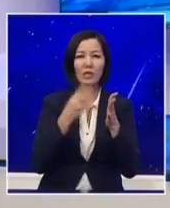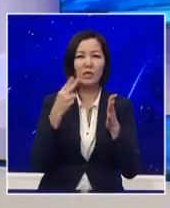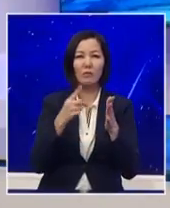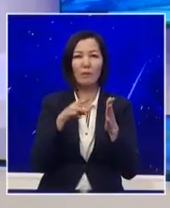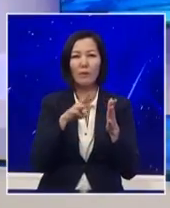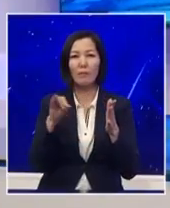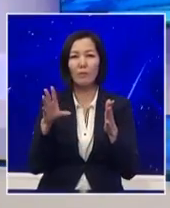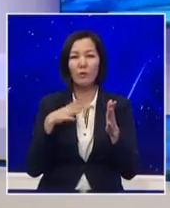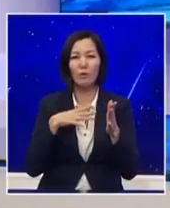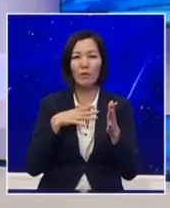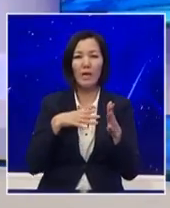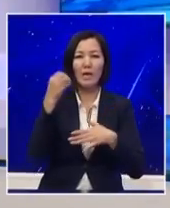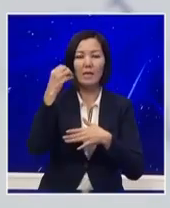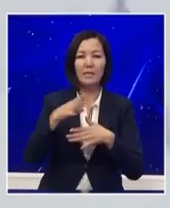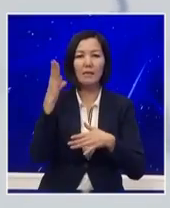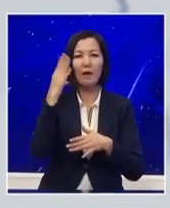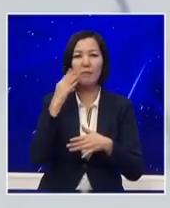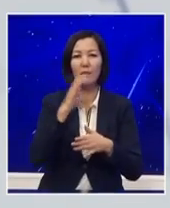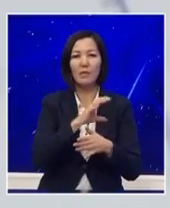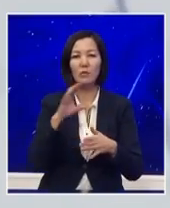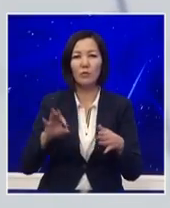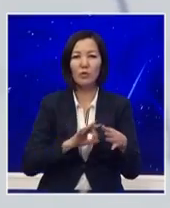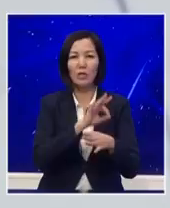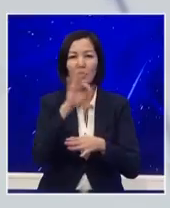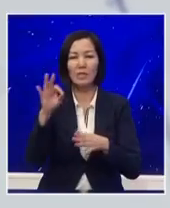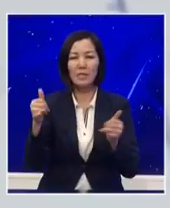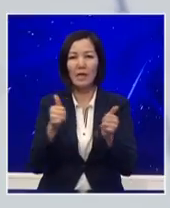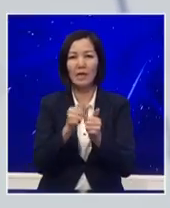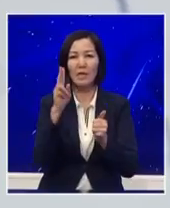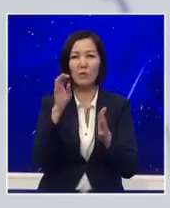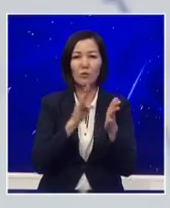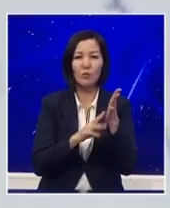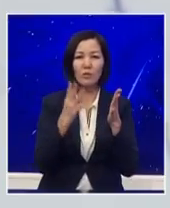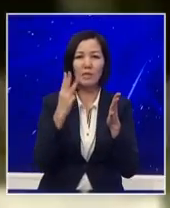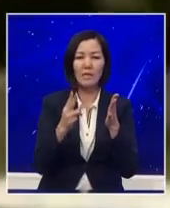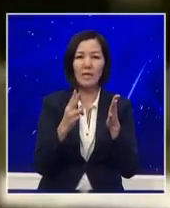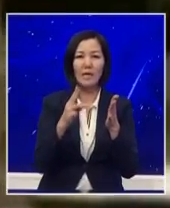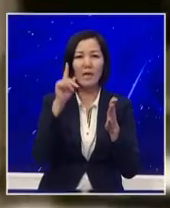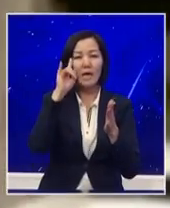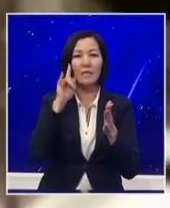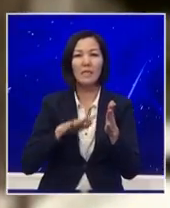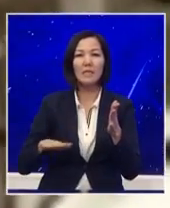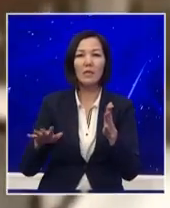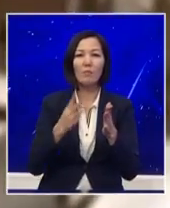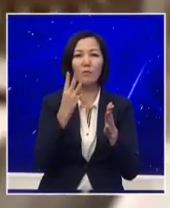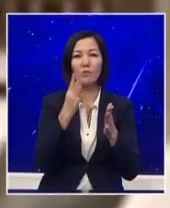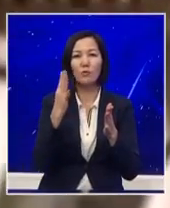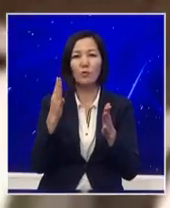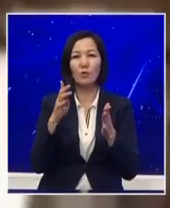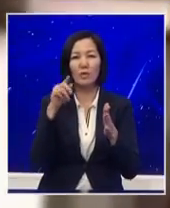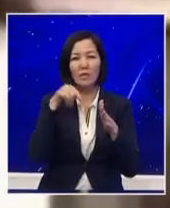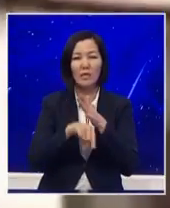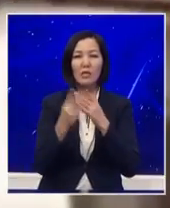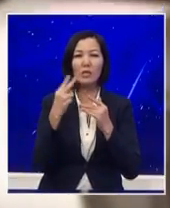Эпицентрі Алматыдан солтүстік шығысқа қарай 292 шақырым жерде Қазақстан аумағында. Қуаттылығы 3-4 балл, тереңдігі